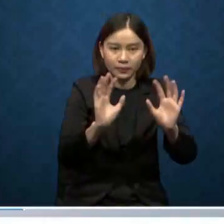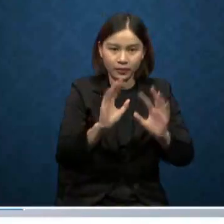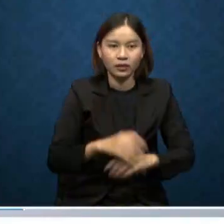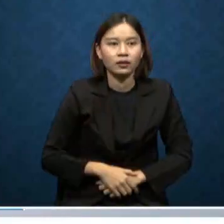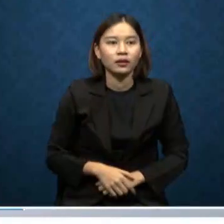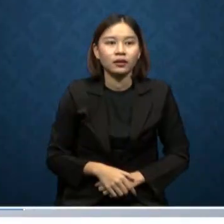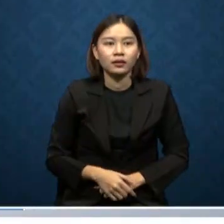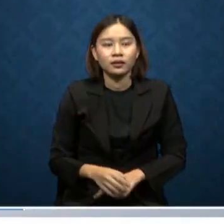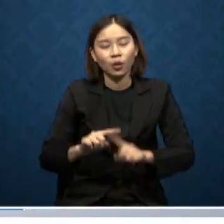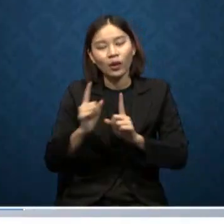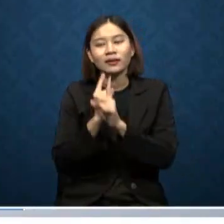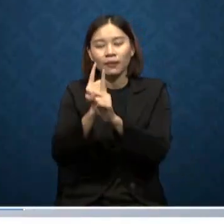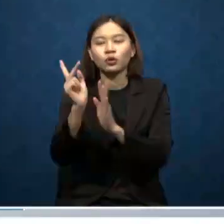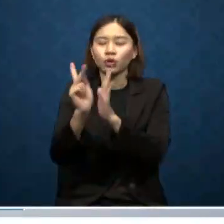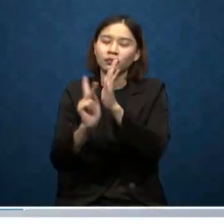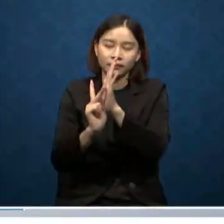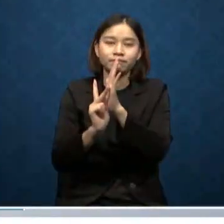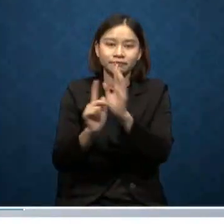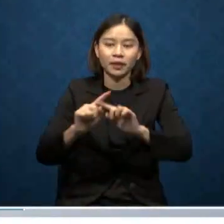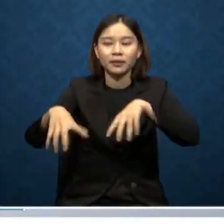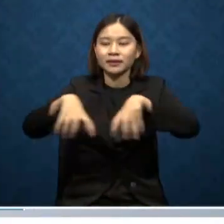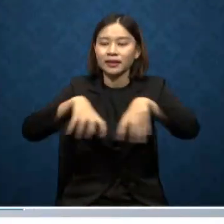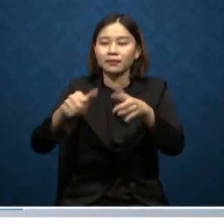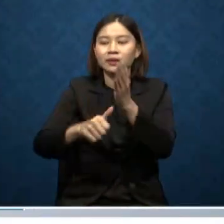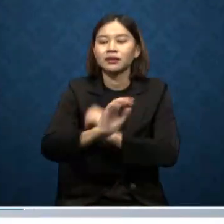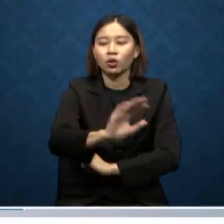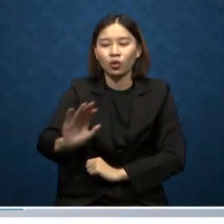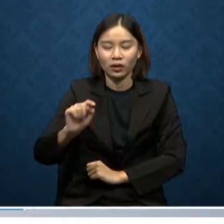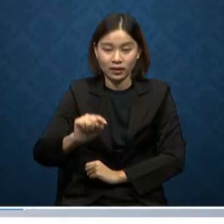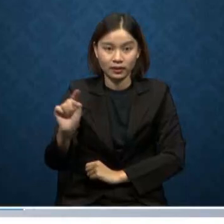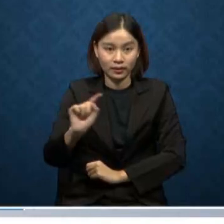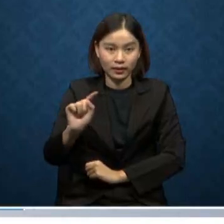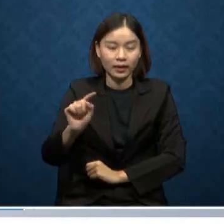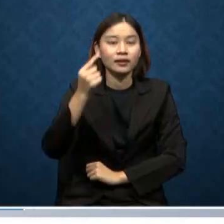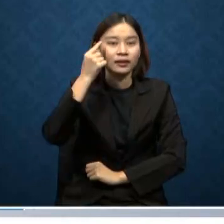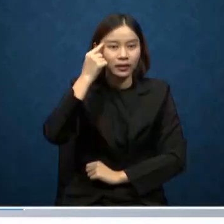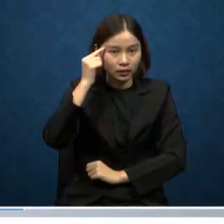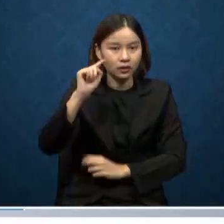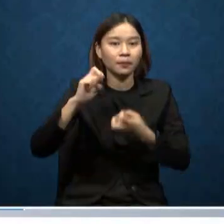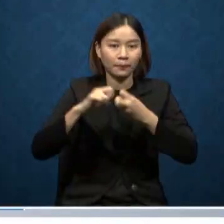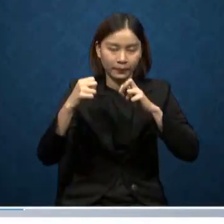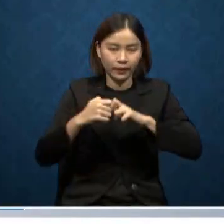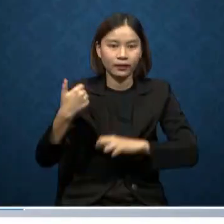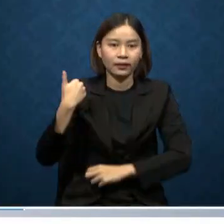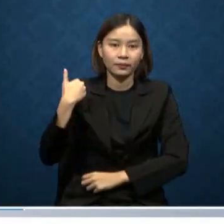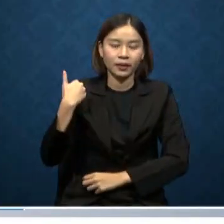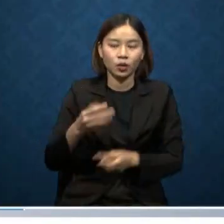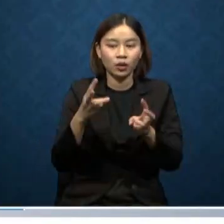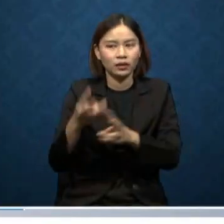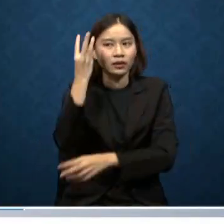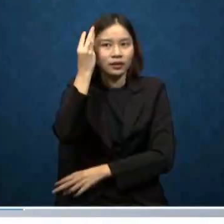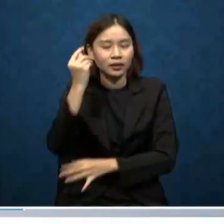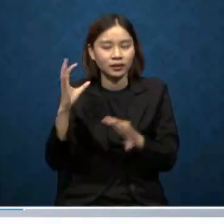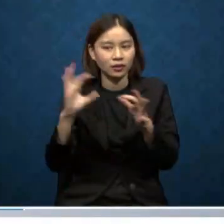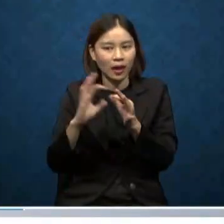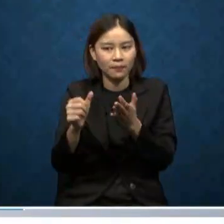ตามช่องทางขกฎหมายก็ตามนะครับ เปการบริหารภาษีของเขาซึ่ตรจุดนี้เราเห็นถึงประเดนปัหาครับในความคิดใเรของ